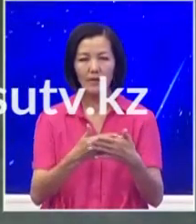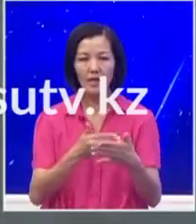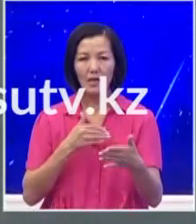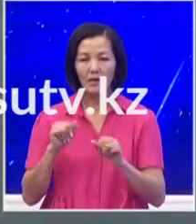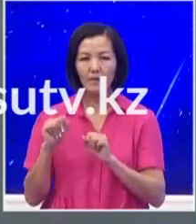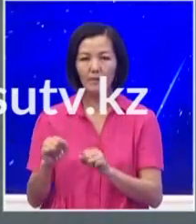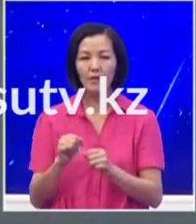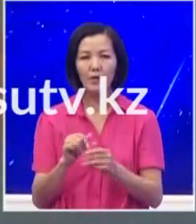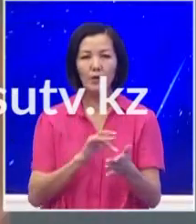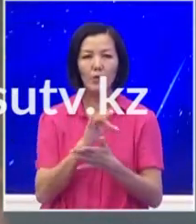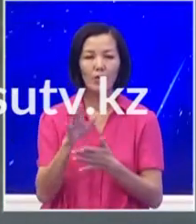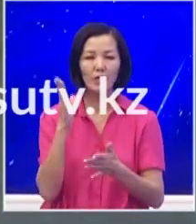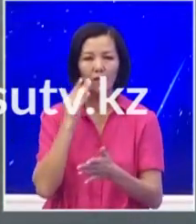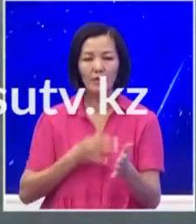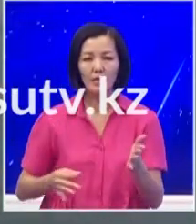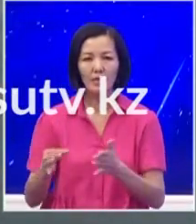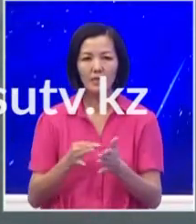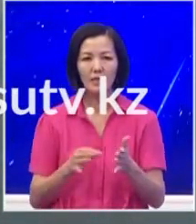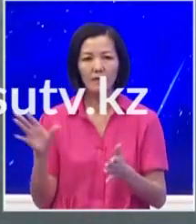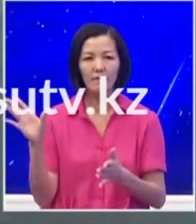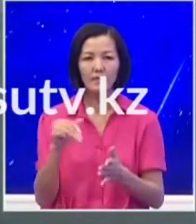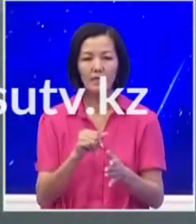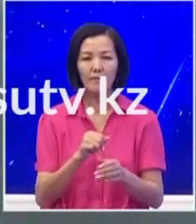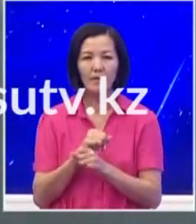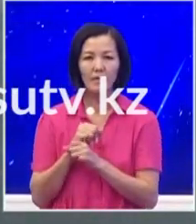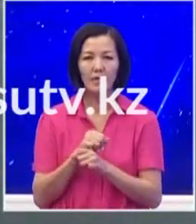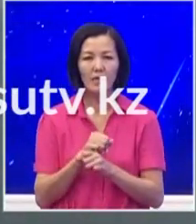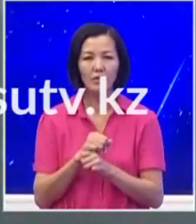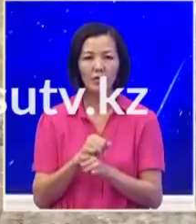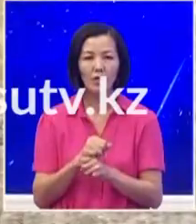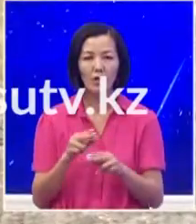водоемах города и области. Они вручили всем отдыхающим